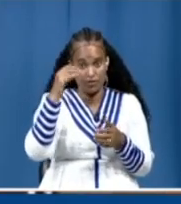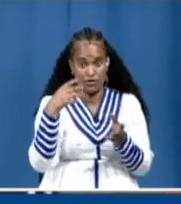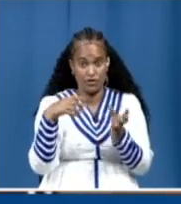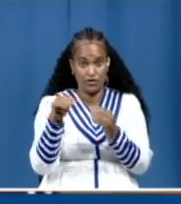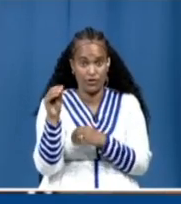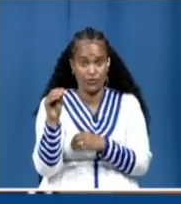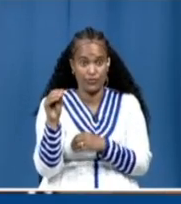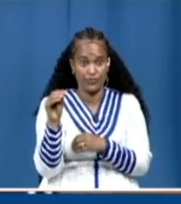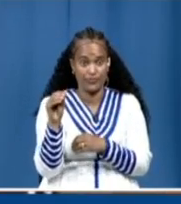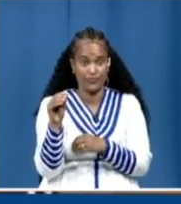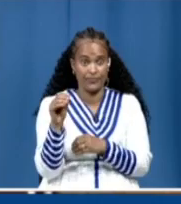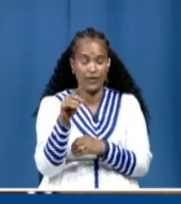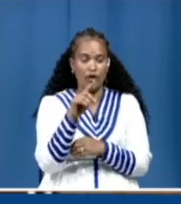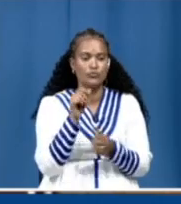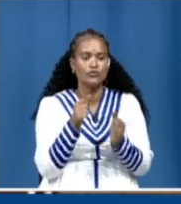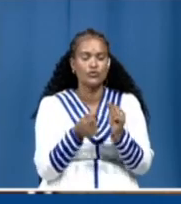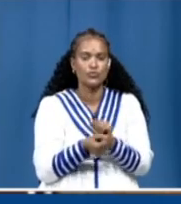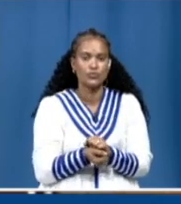کن عدن آخوند دلوقت